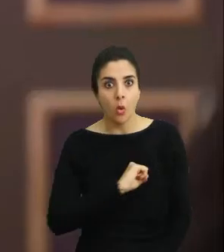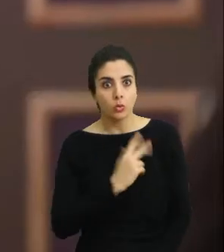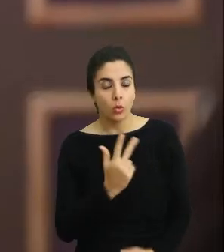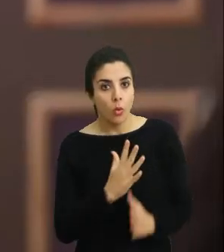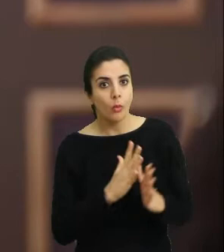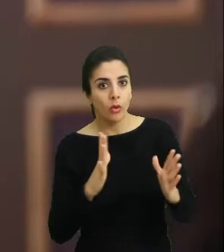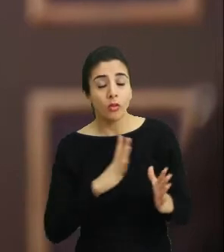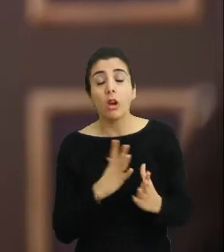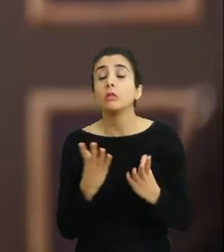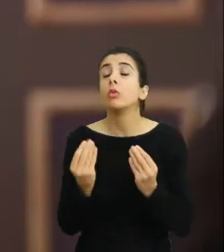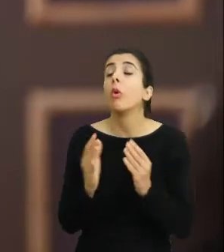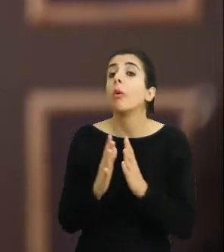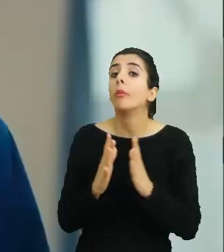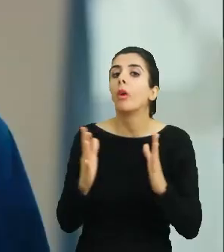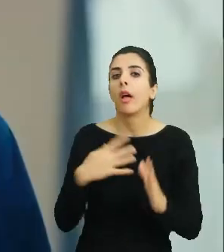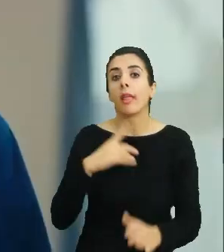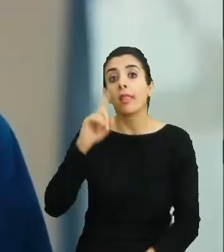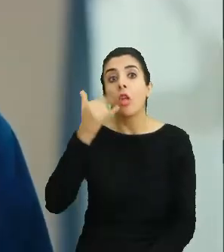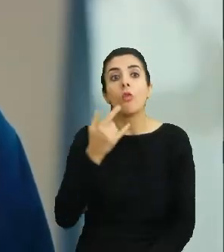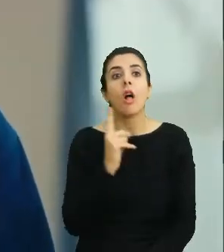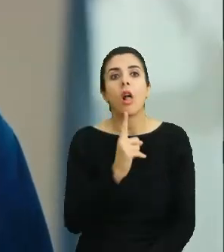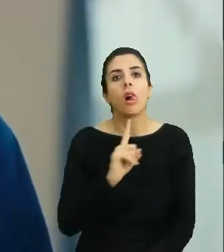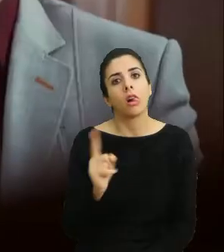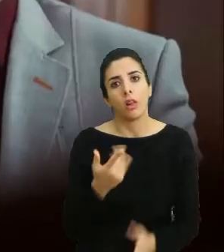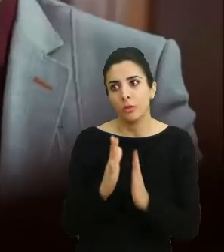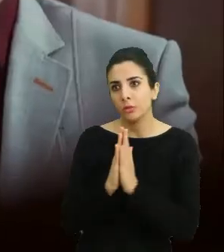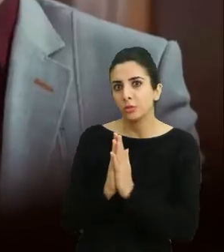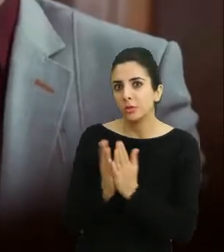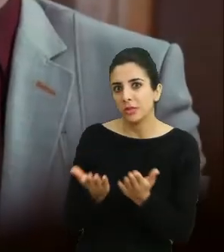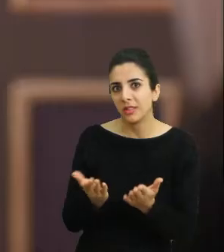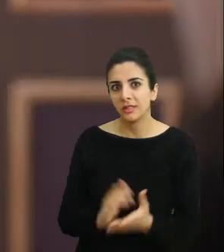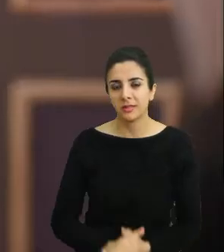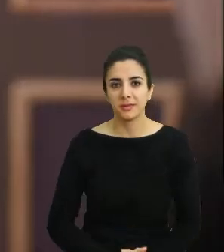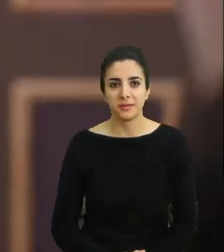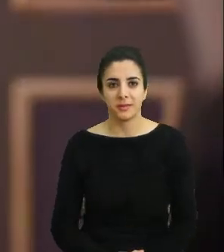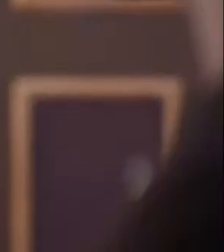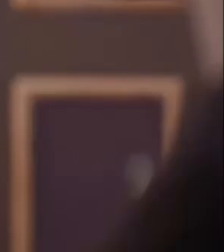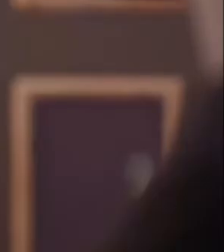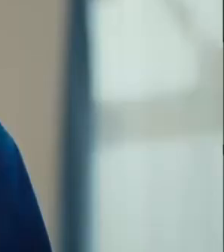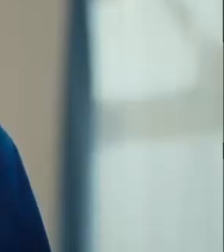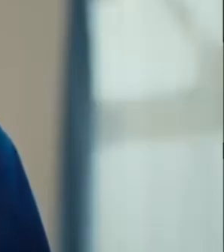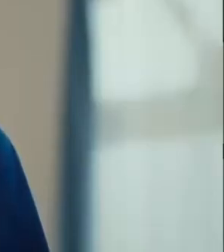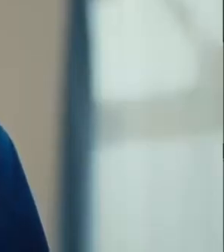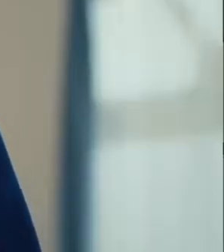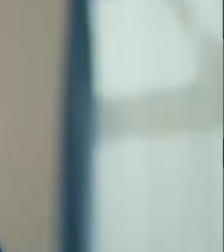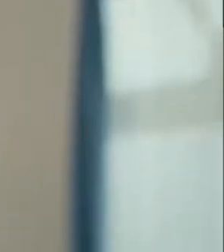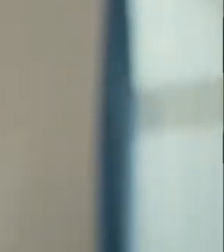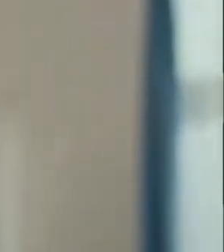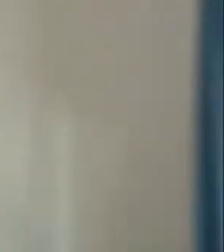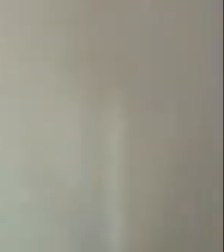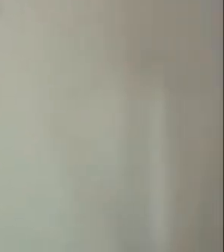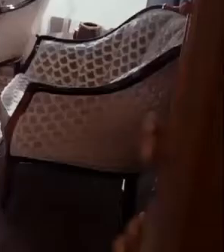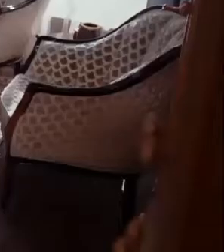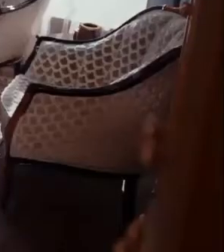anlaşılır. Hem de nasıl? Tek başına helaya bile gidemiyor, affedersin. Süleyman'la Cahit göz göze gelip gülümsediler.